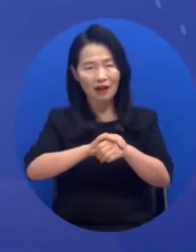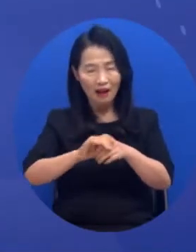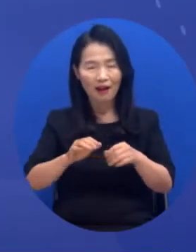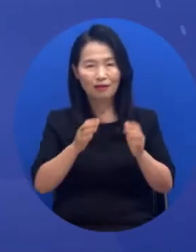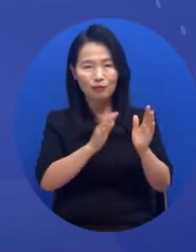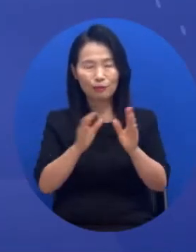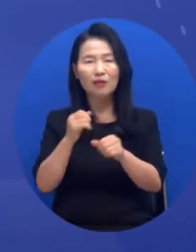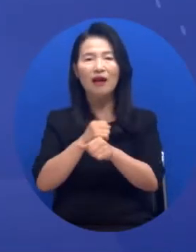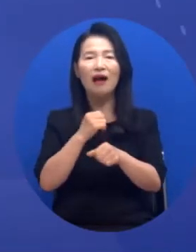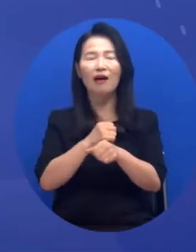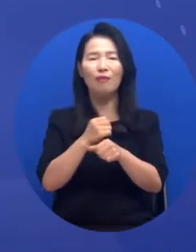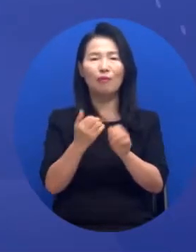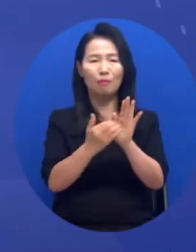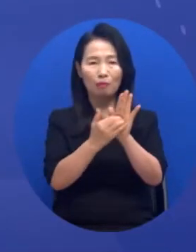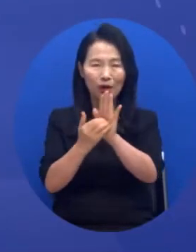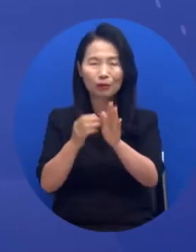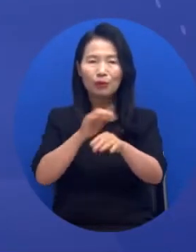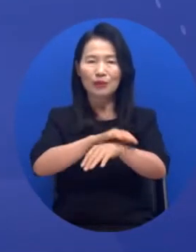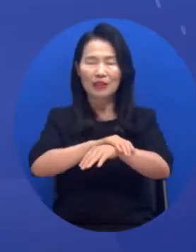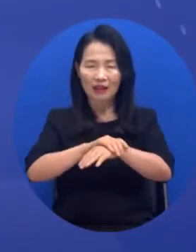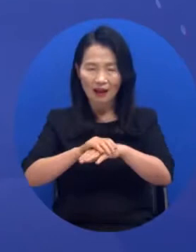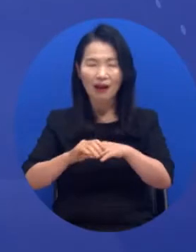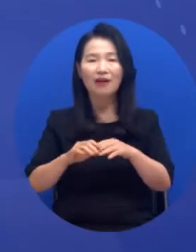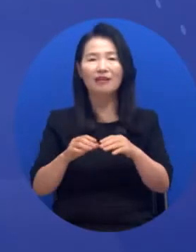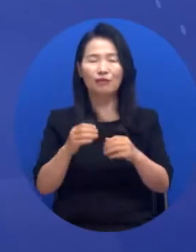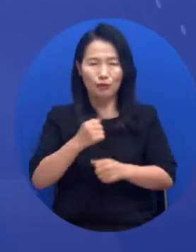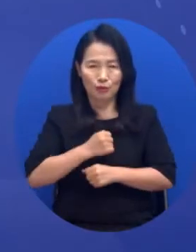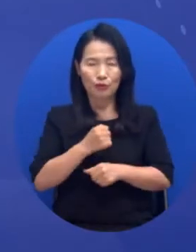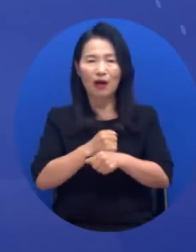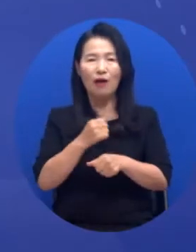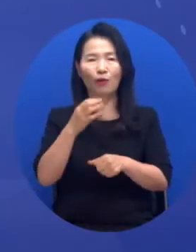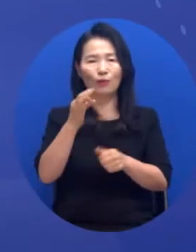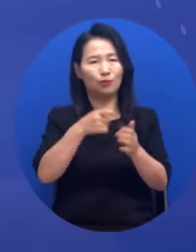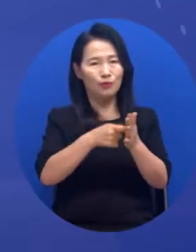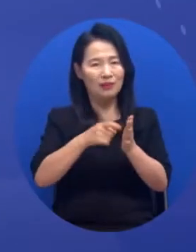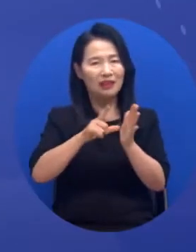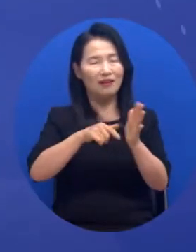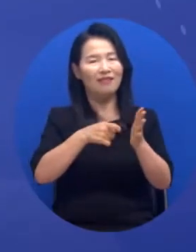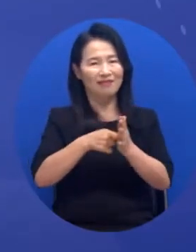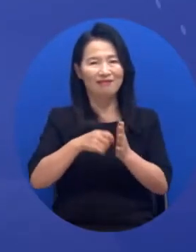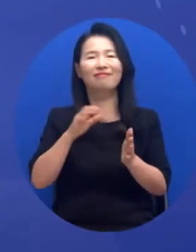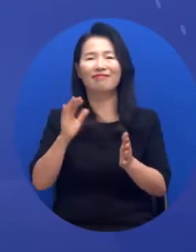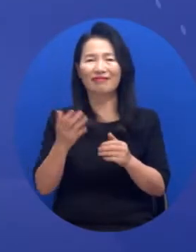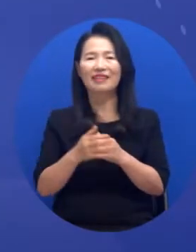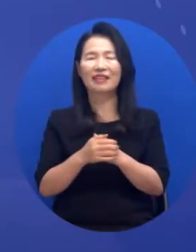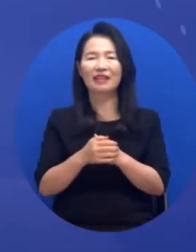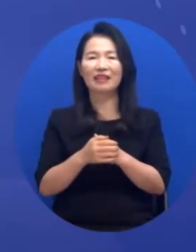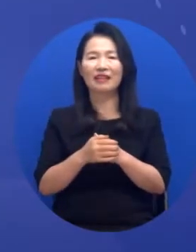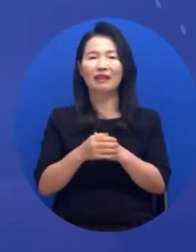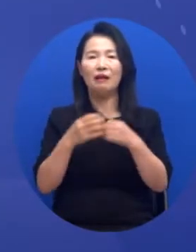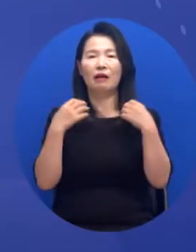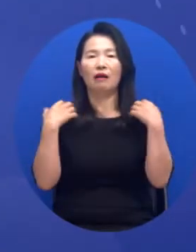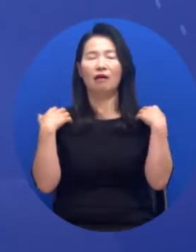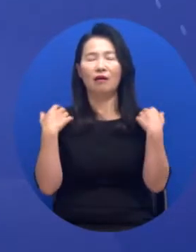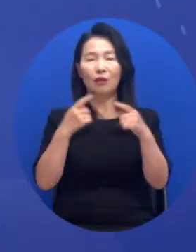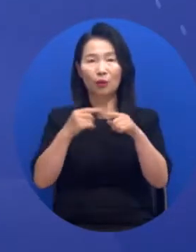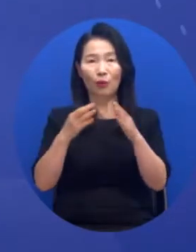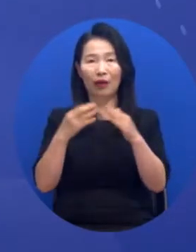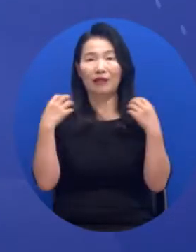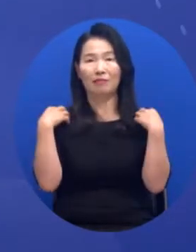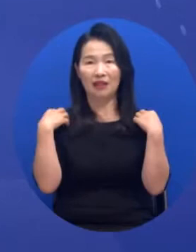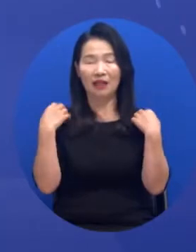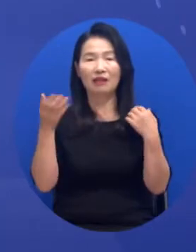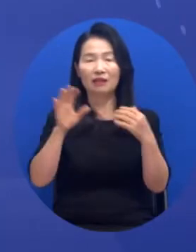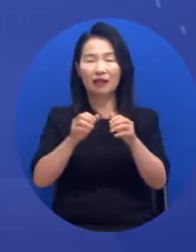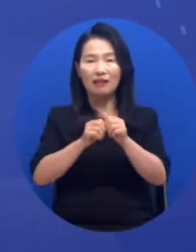지키고 시간과 재정도 저장할 수 있었습니다 예년에는 총회를 개최하는 이 한 교회의 어깨가 무거워 있는데요 거점 교회들이 그